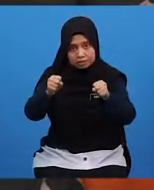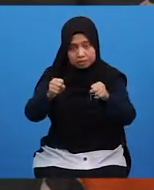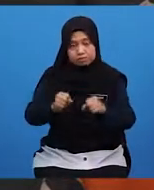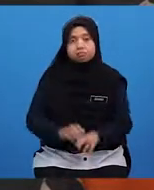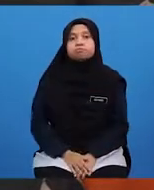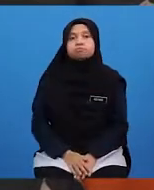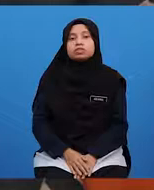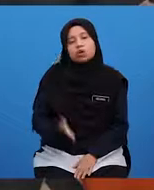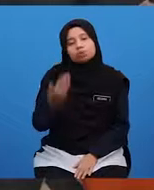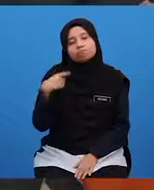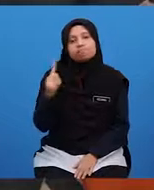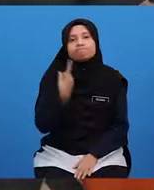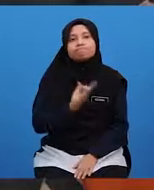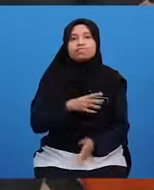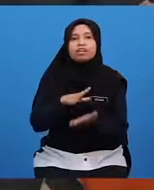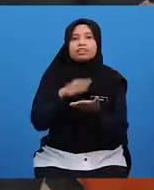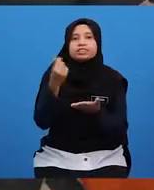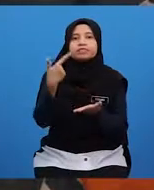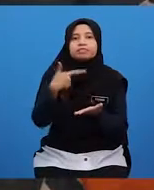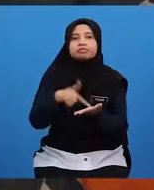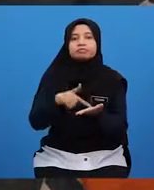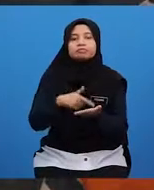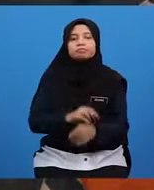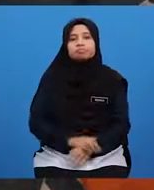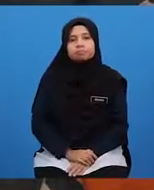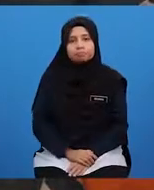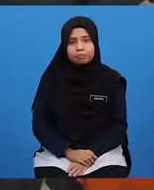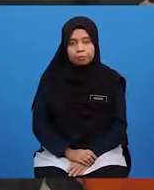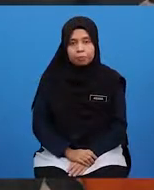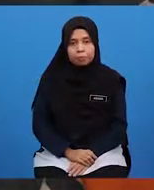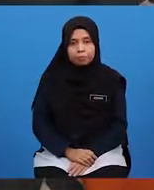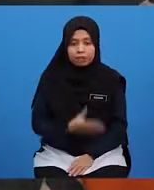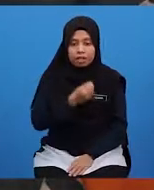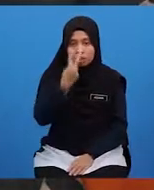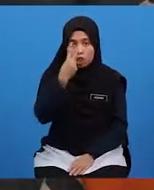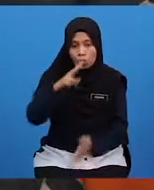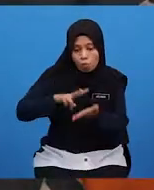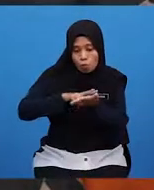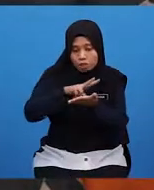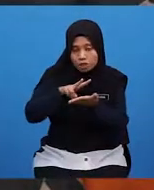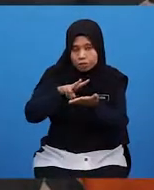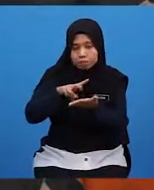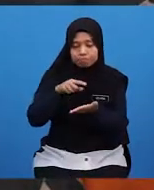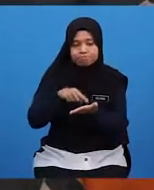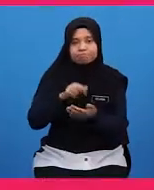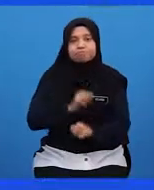Okey, jom teruskan belajar bersama cikgu dan ikuti klip video yang lagi menarik selepas